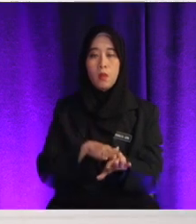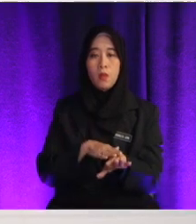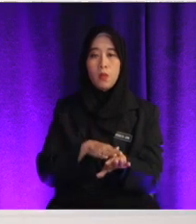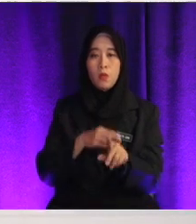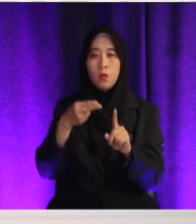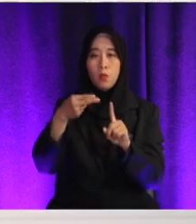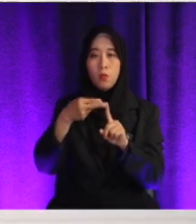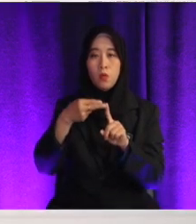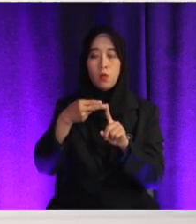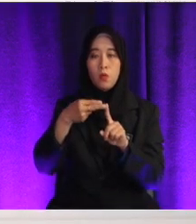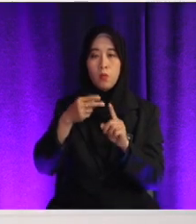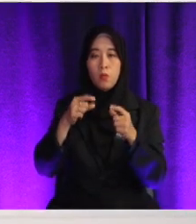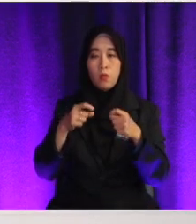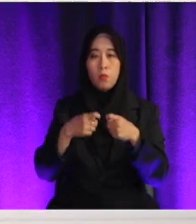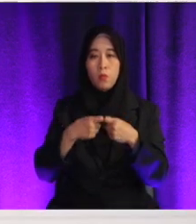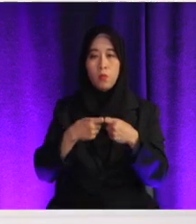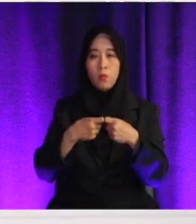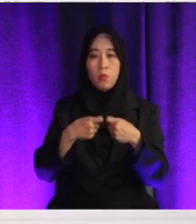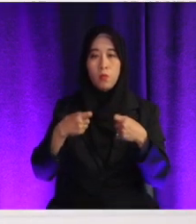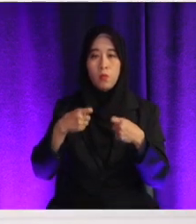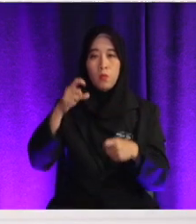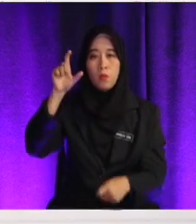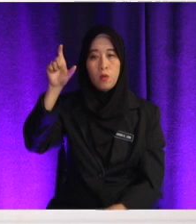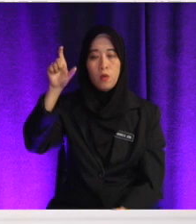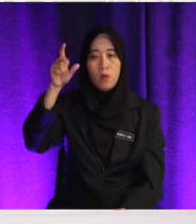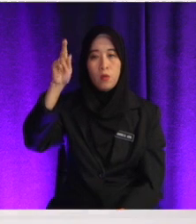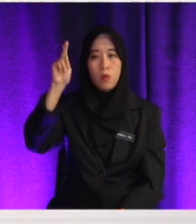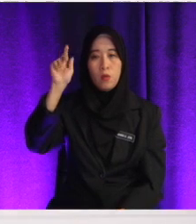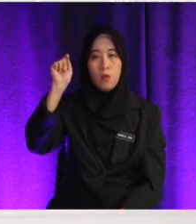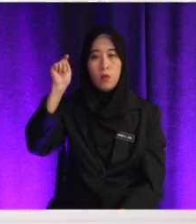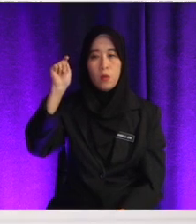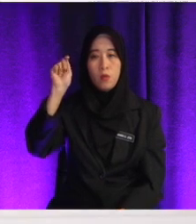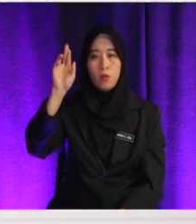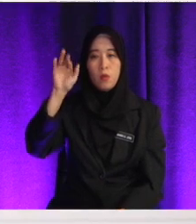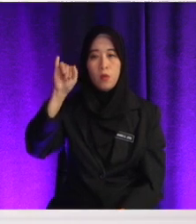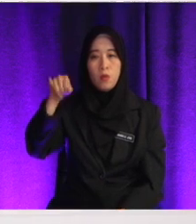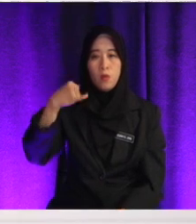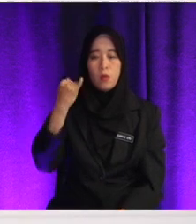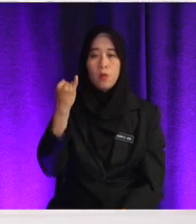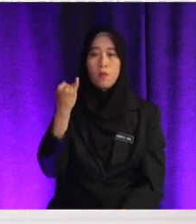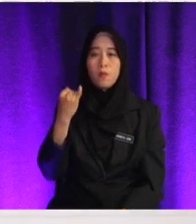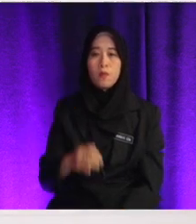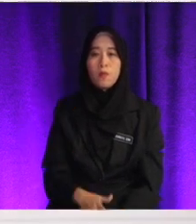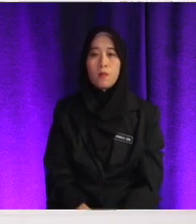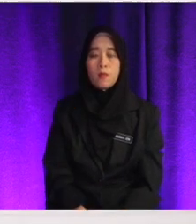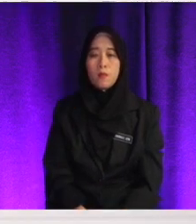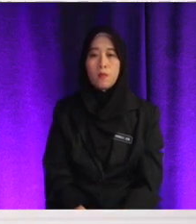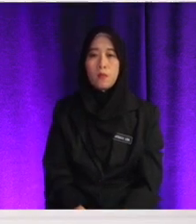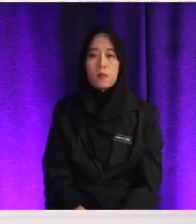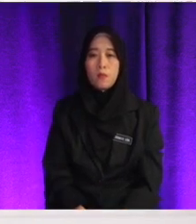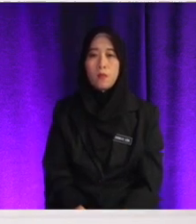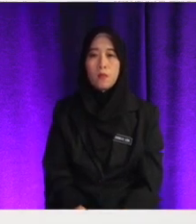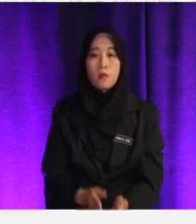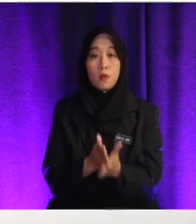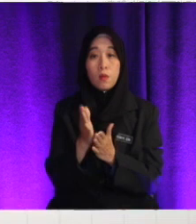salah? Ini betul, cikgu. Okey. Sebab kita pernah buat. Tapi saya tak ingat bila, cikgu. Tapi kita pernah buat. Kita akan kenang kenangan lalu. Ya, cikgu. Okey,